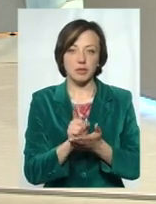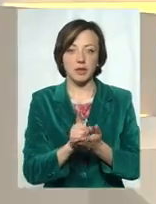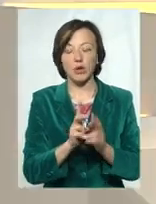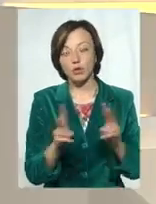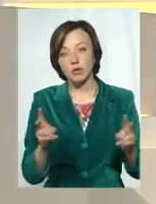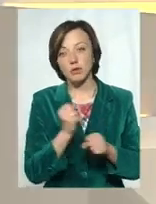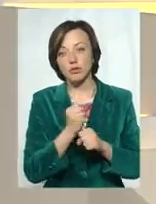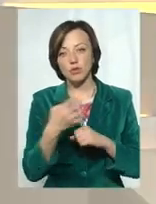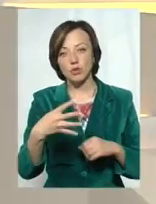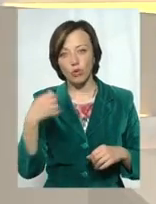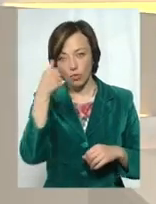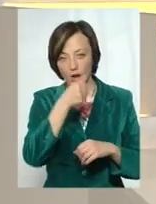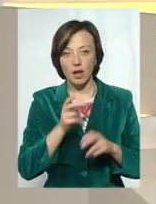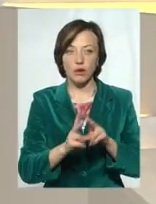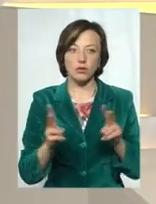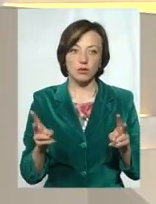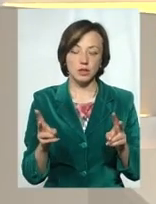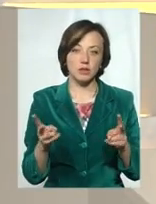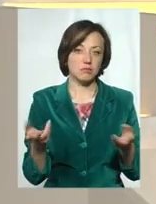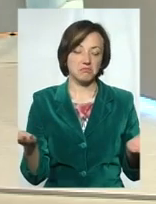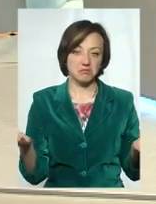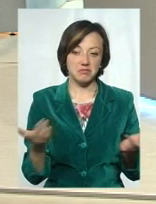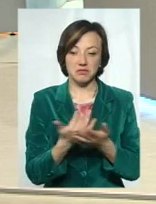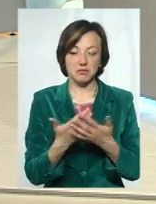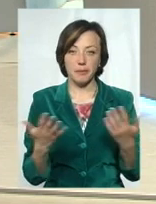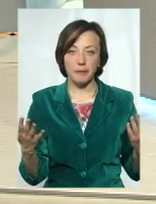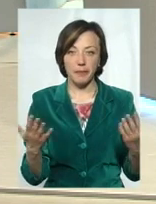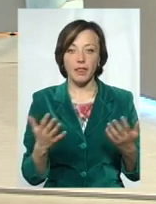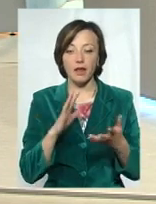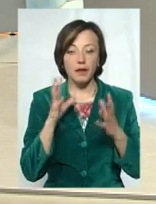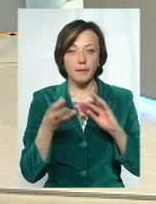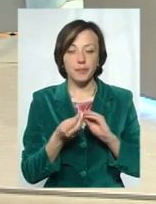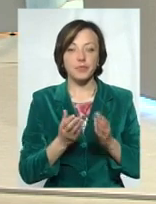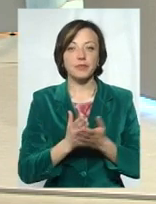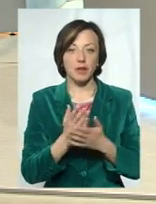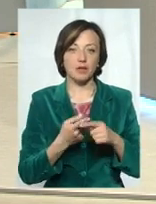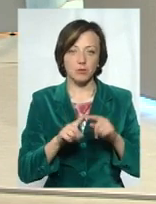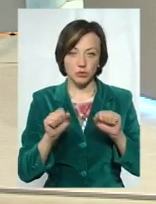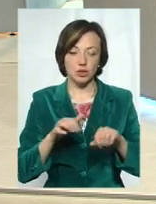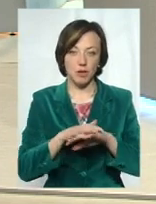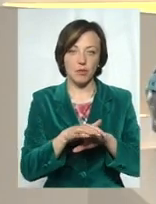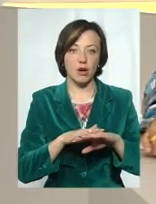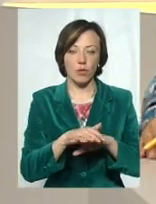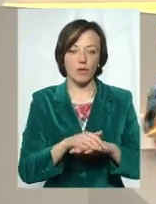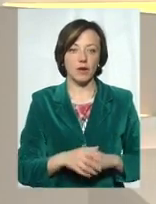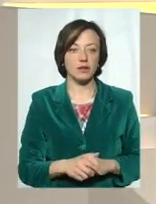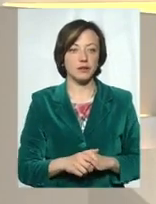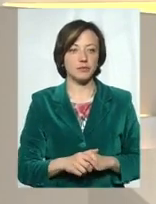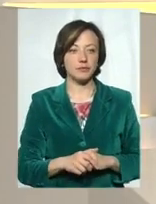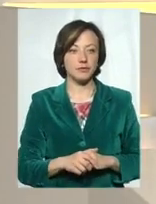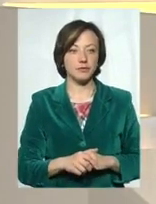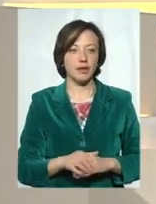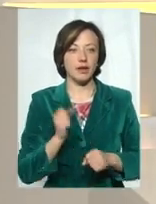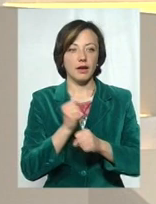Хтось працював 40 років, хтось... Да. Да, виходячи вже із стажа, і це можна реально вирішити. Нагадую, глядачам, працюємо для